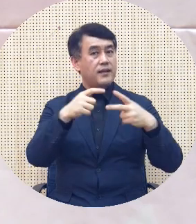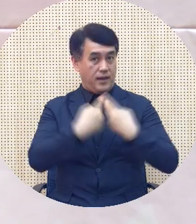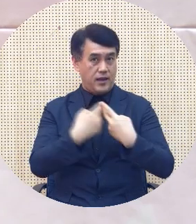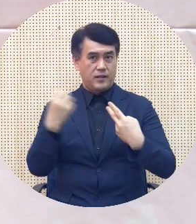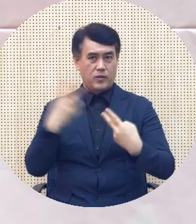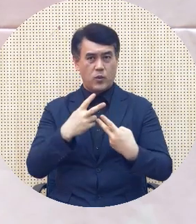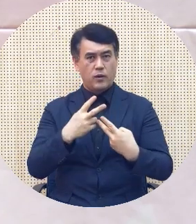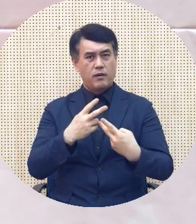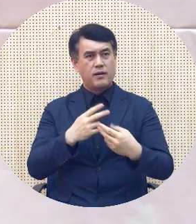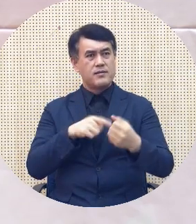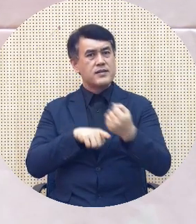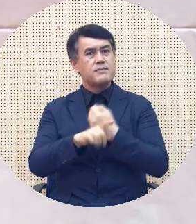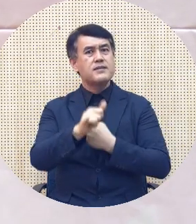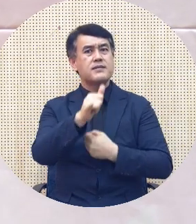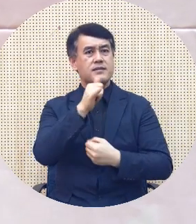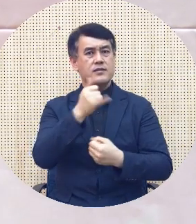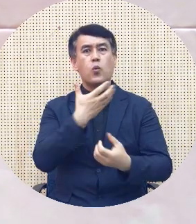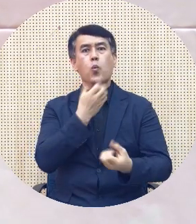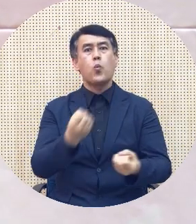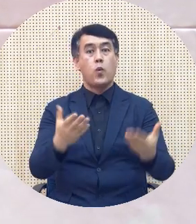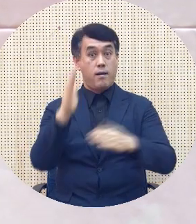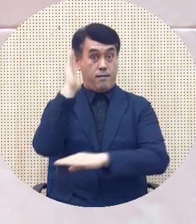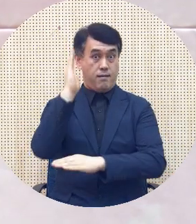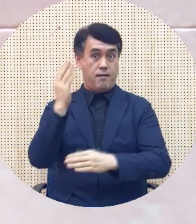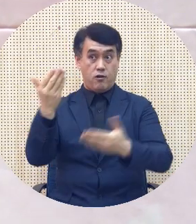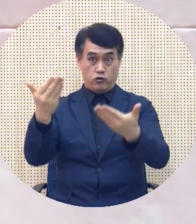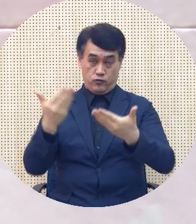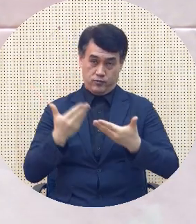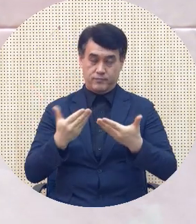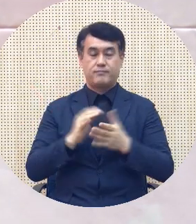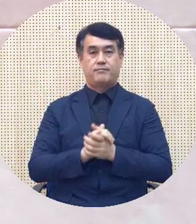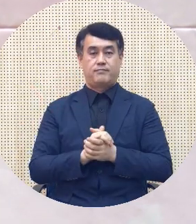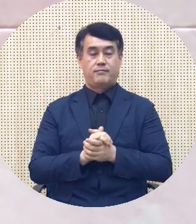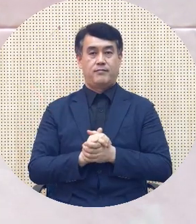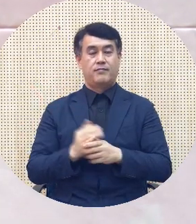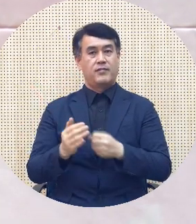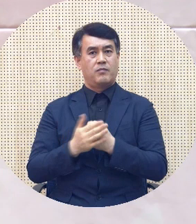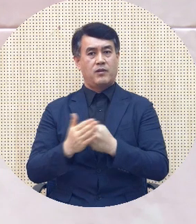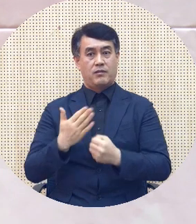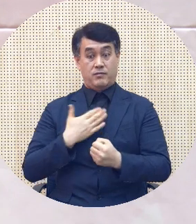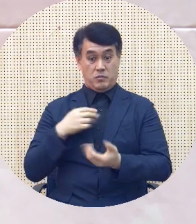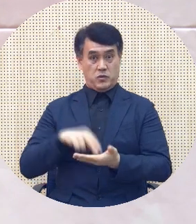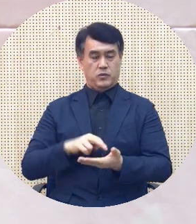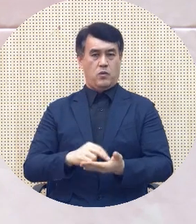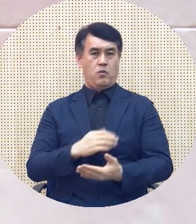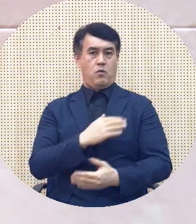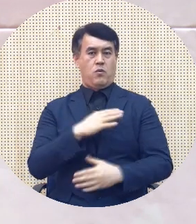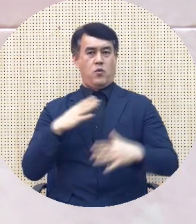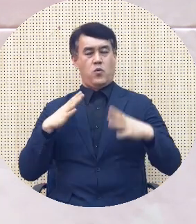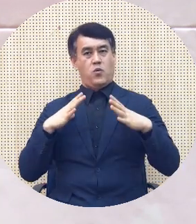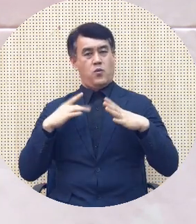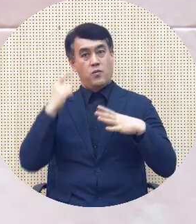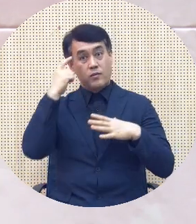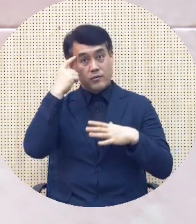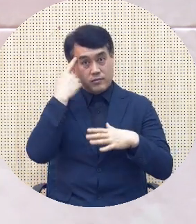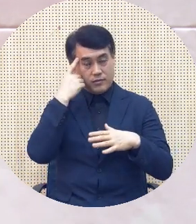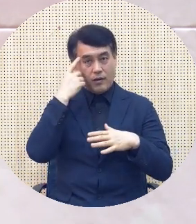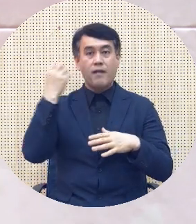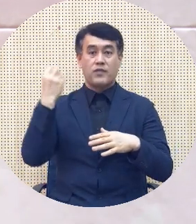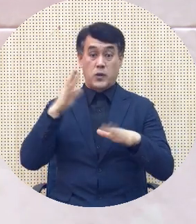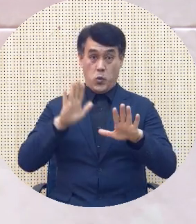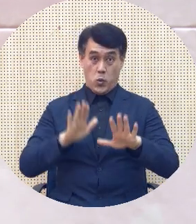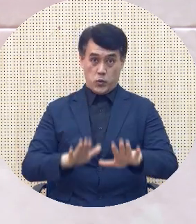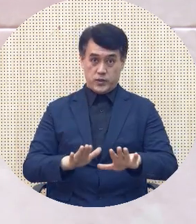인상 깊은 환영 인사를 해주셨습니다. 그래서 저는 굉장히 자랑스러웠고 다시 오늘 이